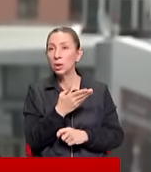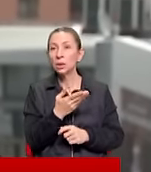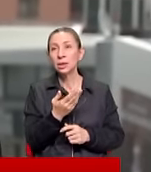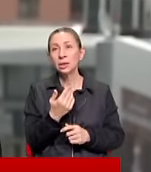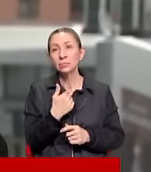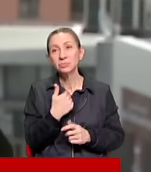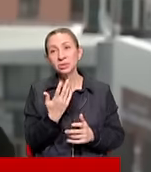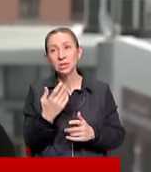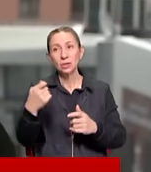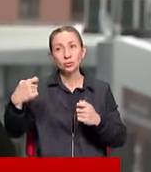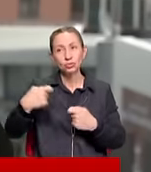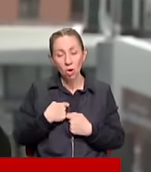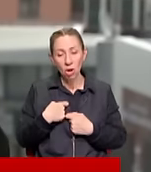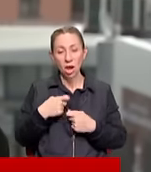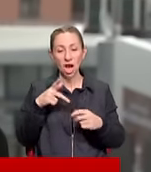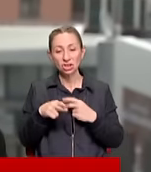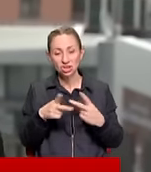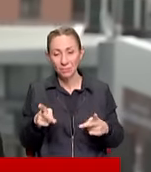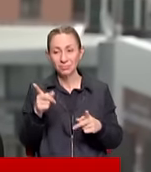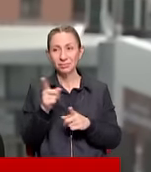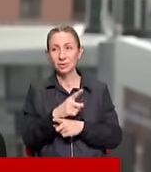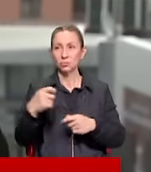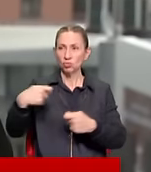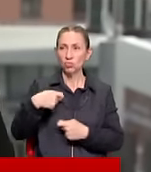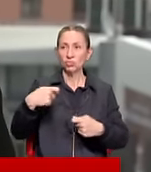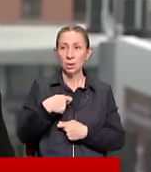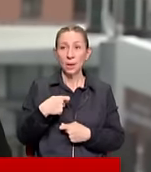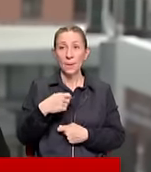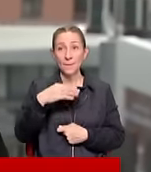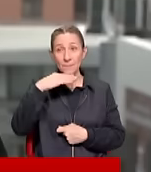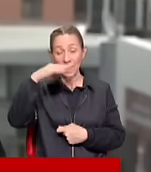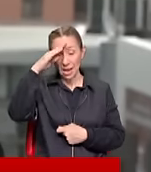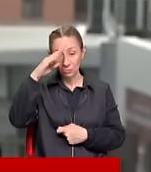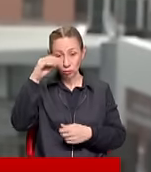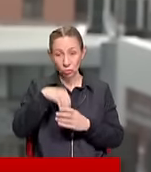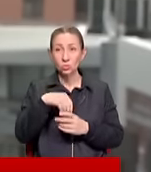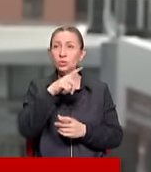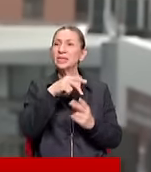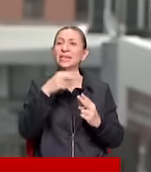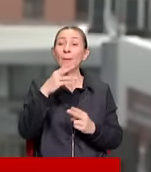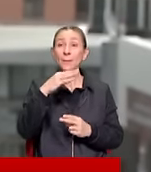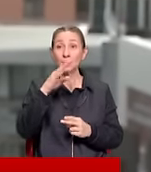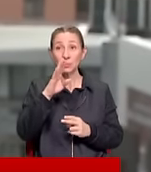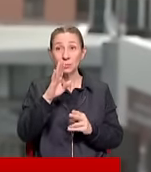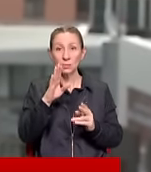biz işte baskı unsuru işte açılışını yapacaktık vesaire. Bayram şu sonu. Şu kulenin öyküsünü bize bir anlatır mısınız?